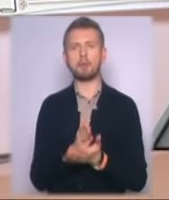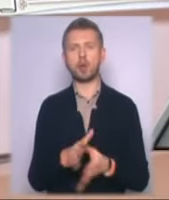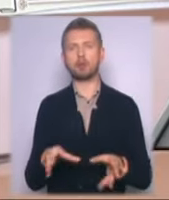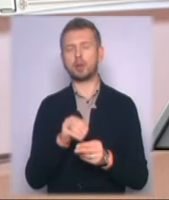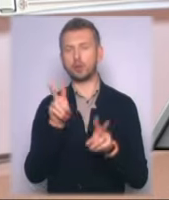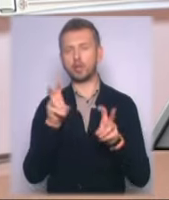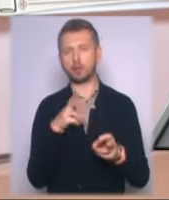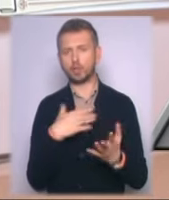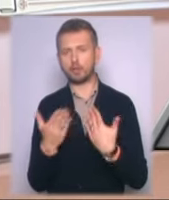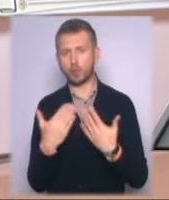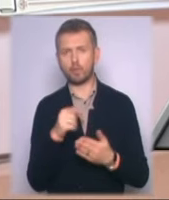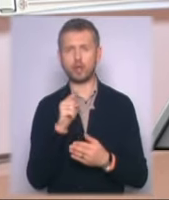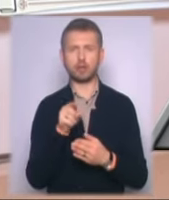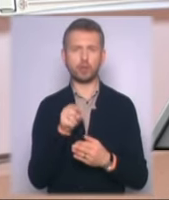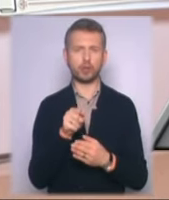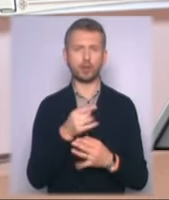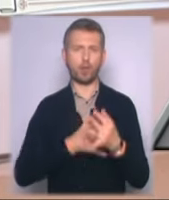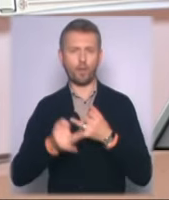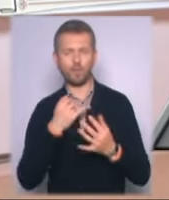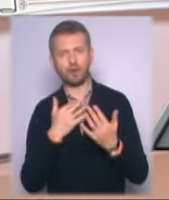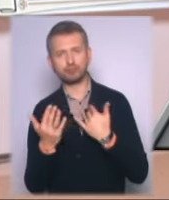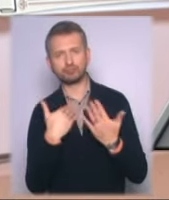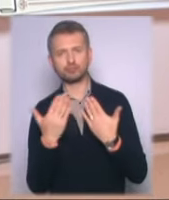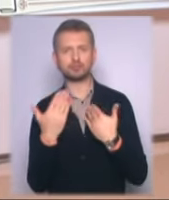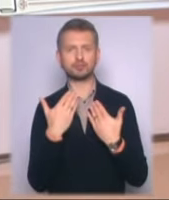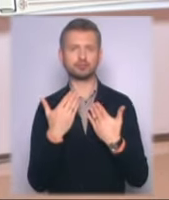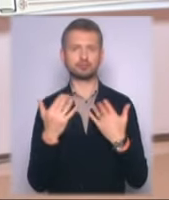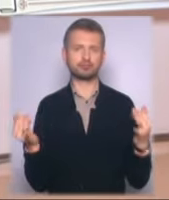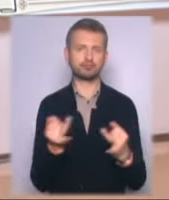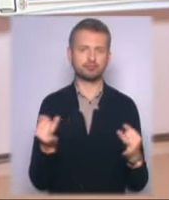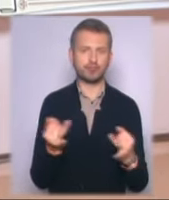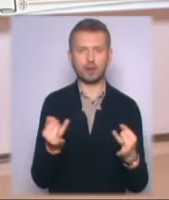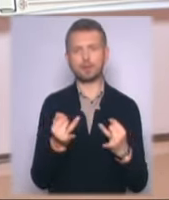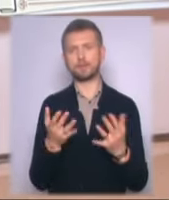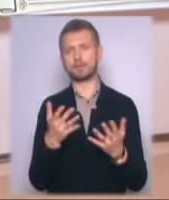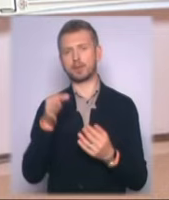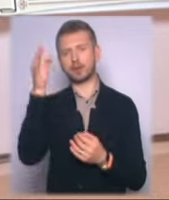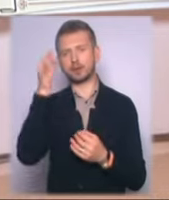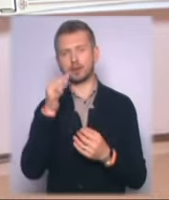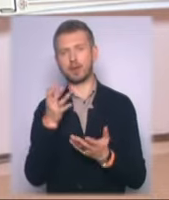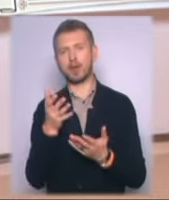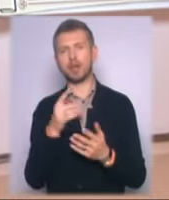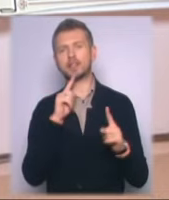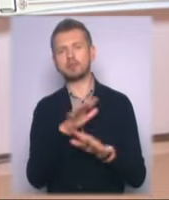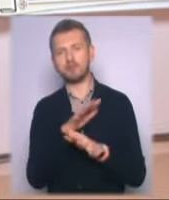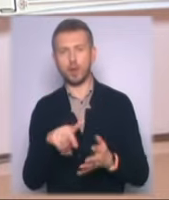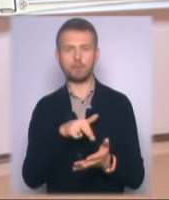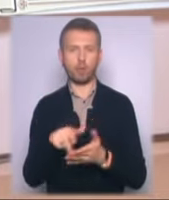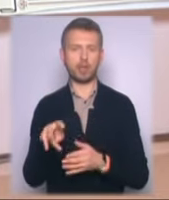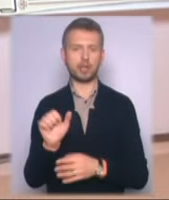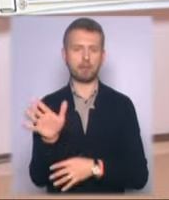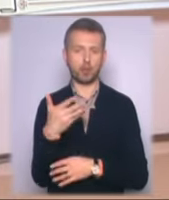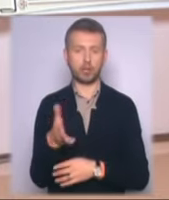спілкування, вони говорять, згадують, спілкуються, співають, виходять на прогулянки. А